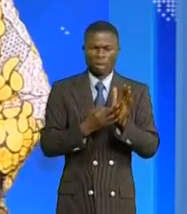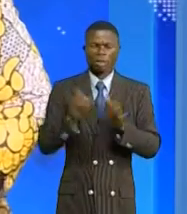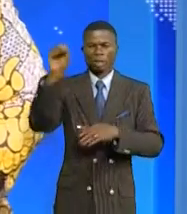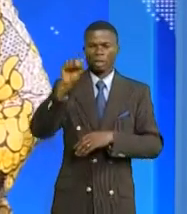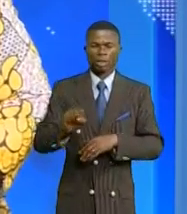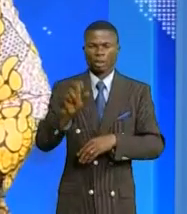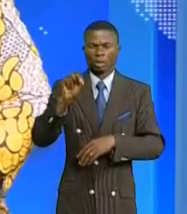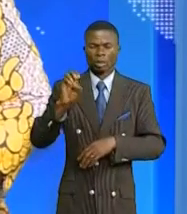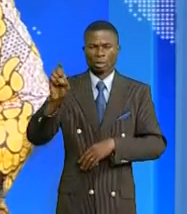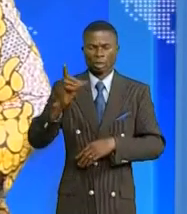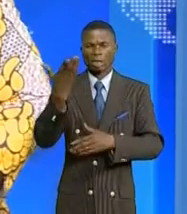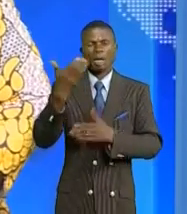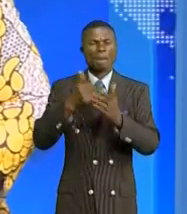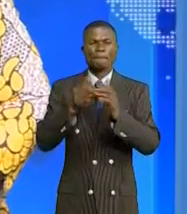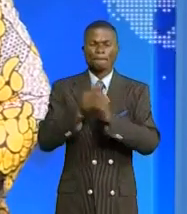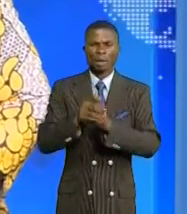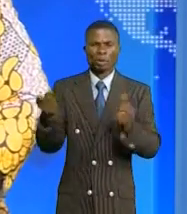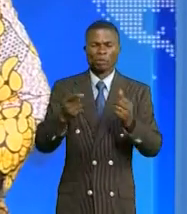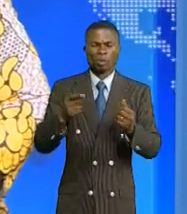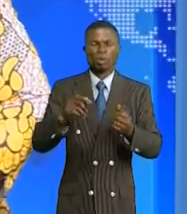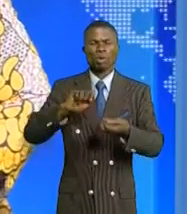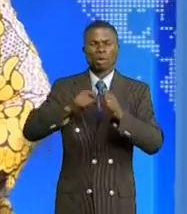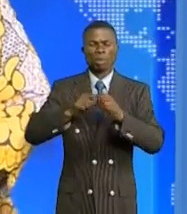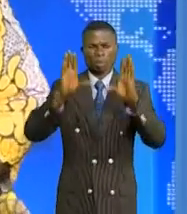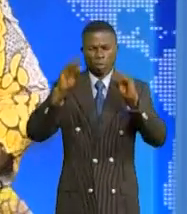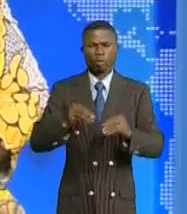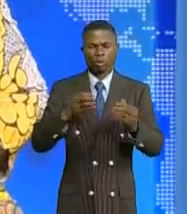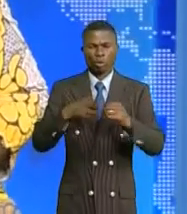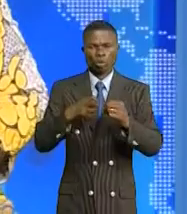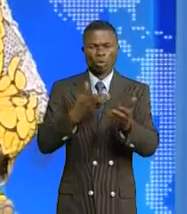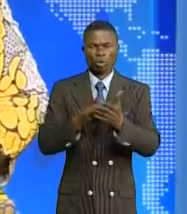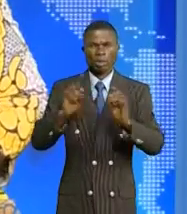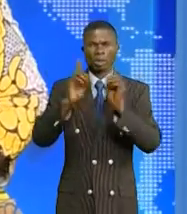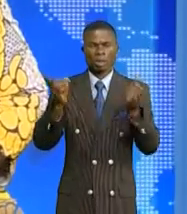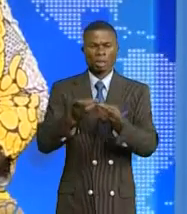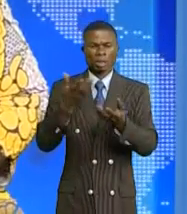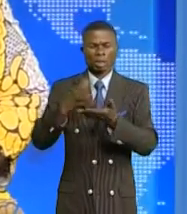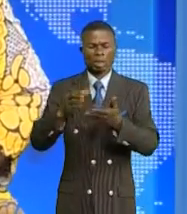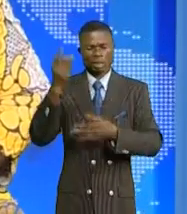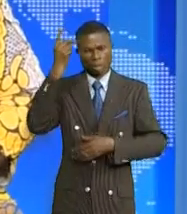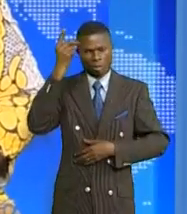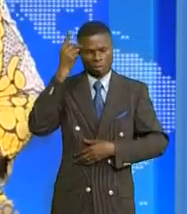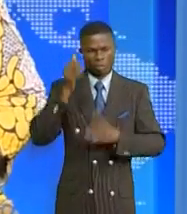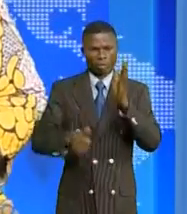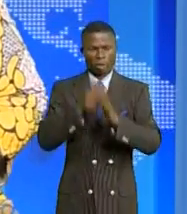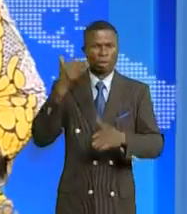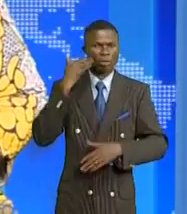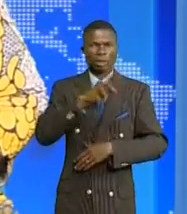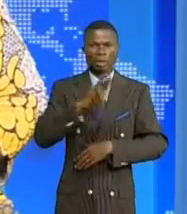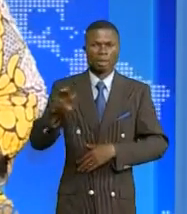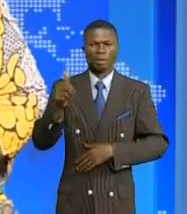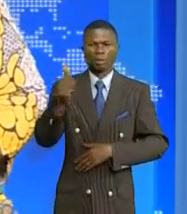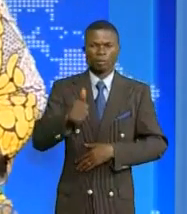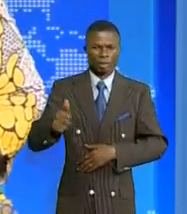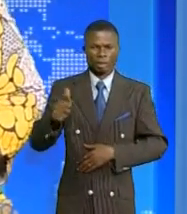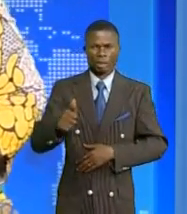170-188. SNEL SA présente ses excuses pour ce désagrément. Département fait à Kinshasa le 11 mai